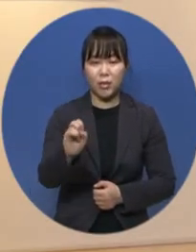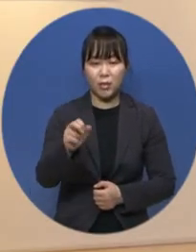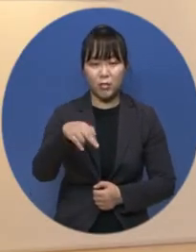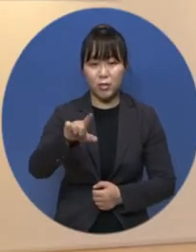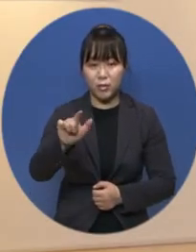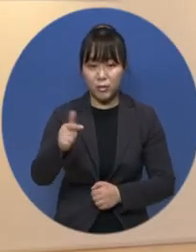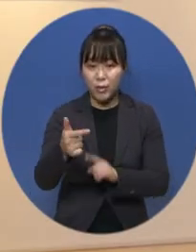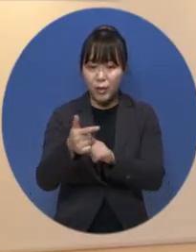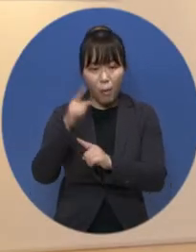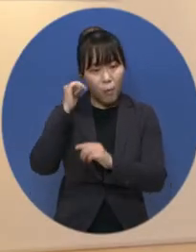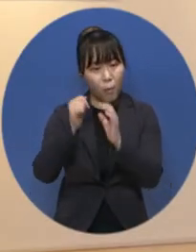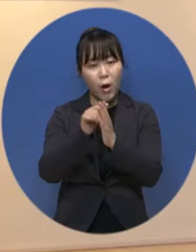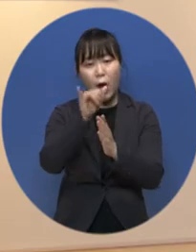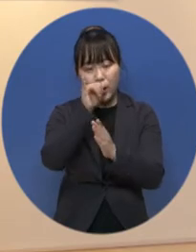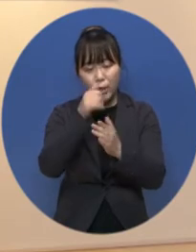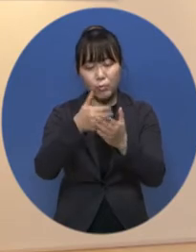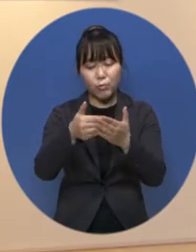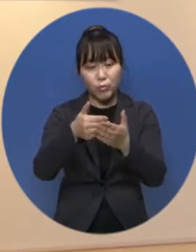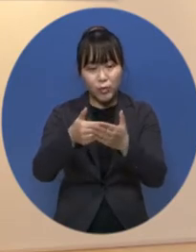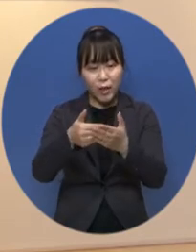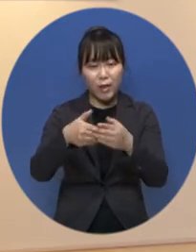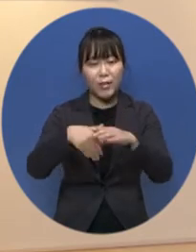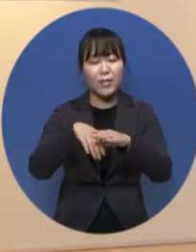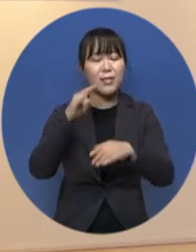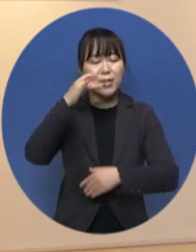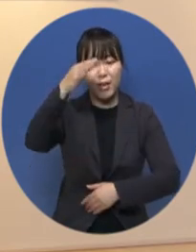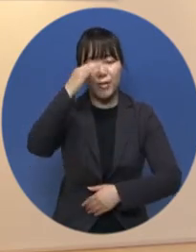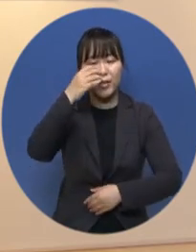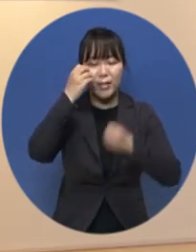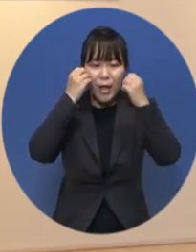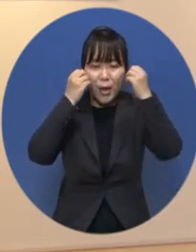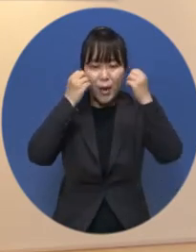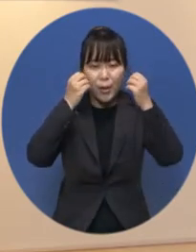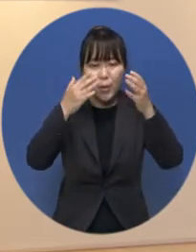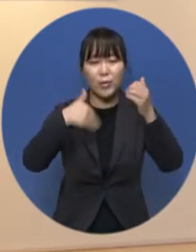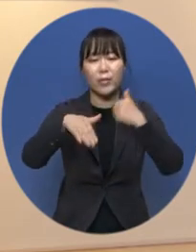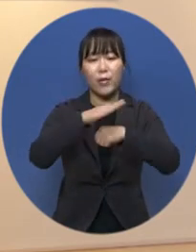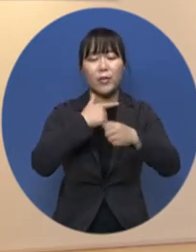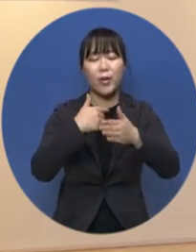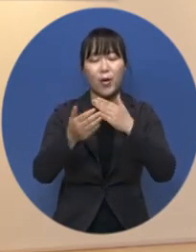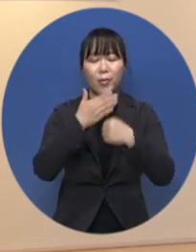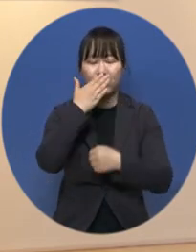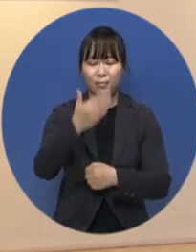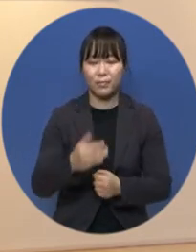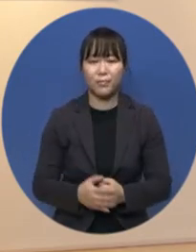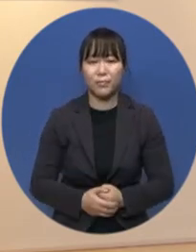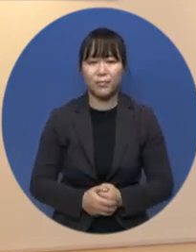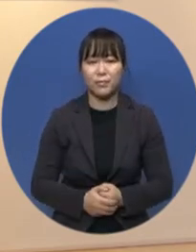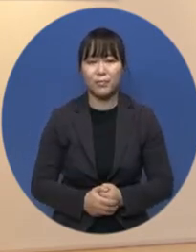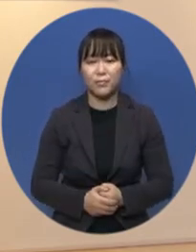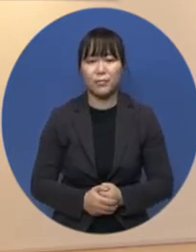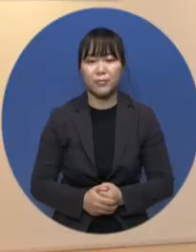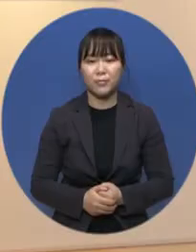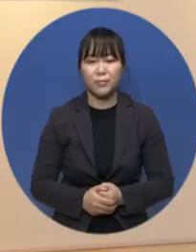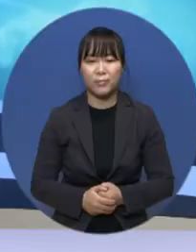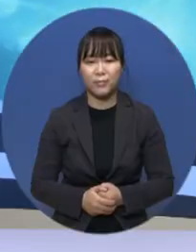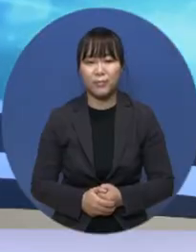작품들은 문화예술의 새로운 향기를 경험하는 시간이 되고 있습니다. 복지TV 뉴스 이소영입니다.